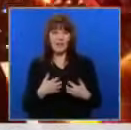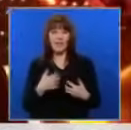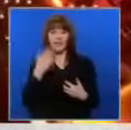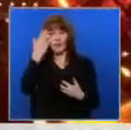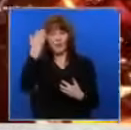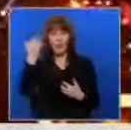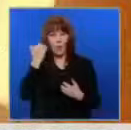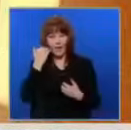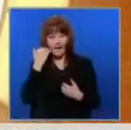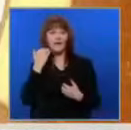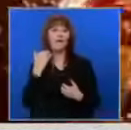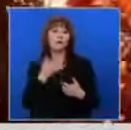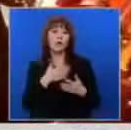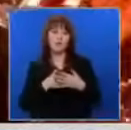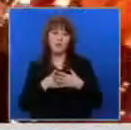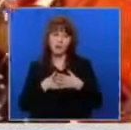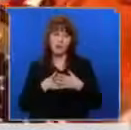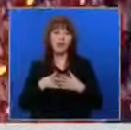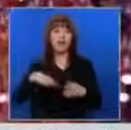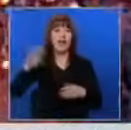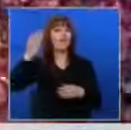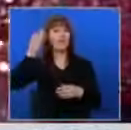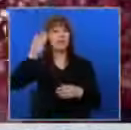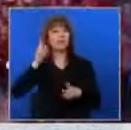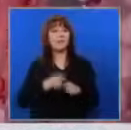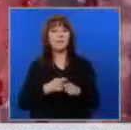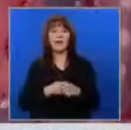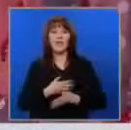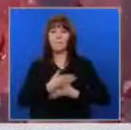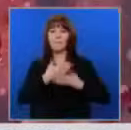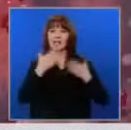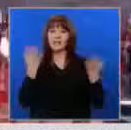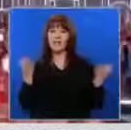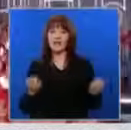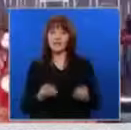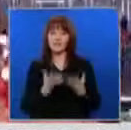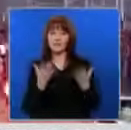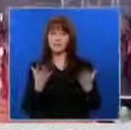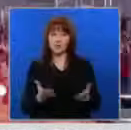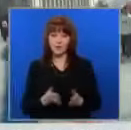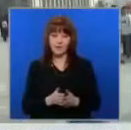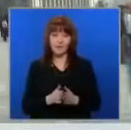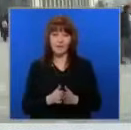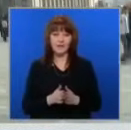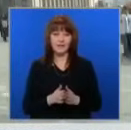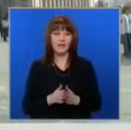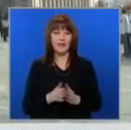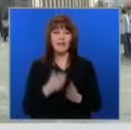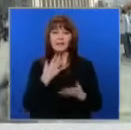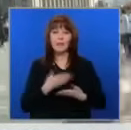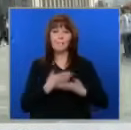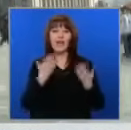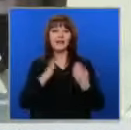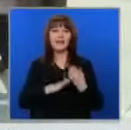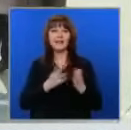Южна Корея Юн Сок Йол благодари на войниците, направили празника възможен със своята служба на фронтовата линия. За празника